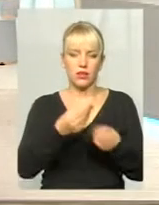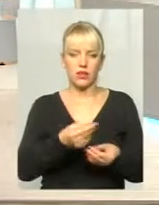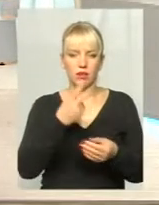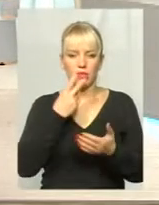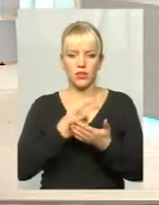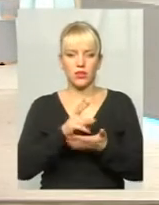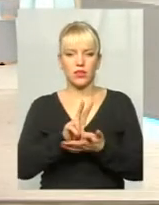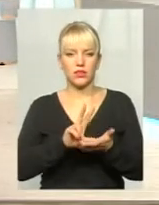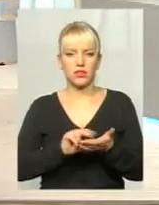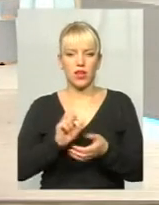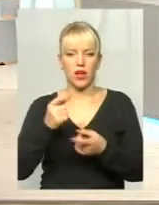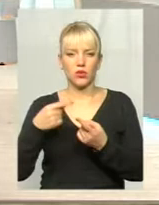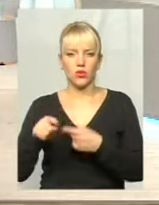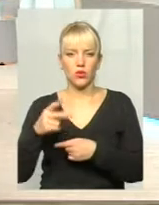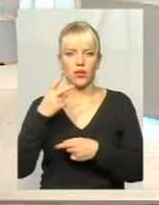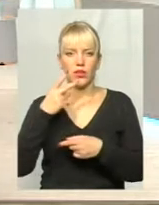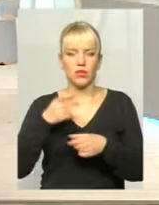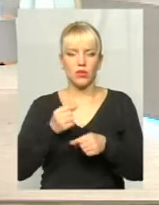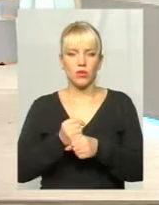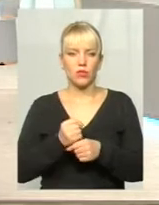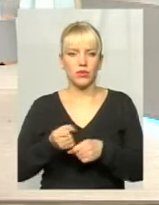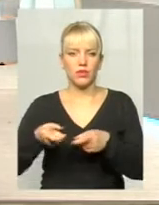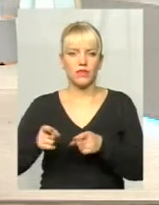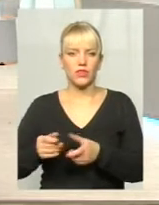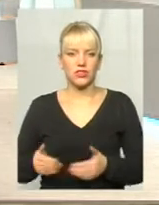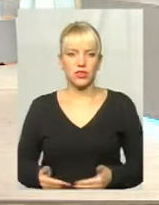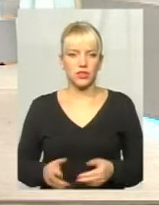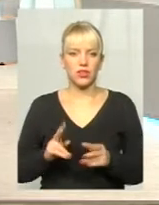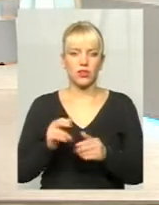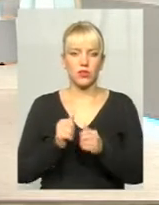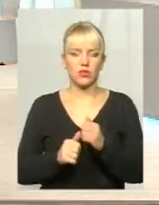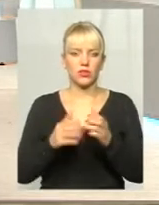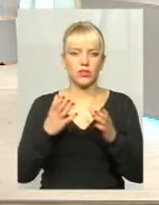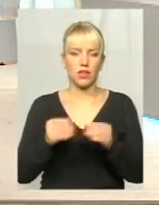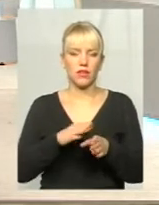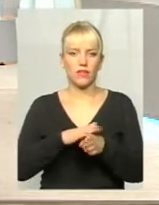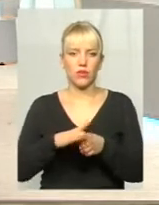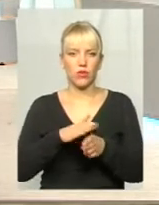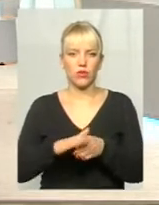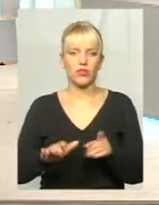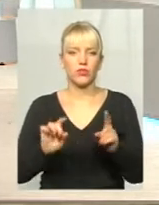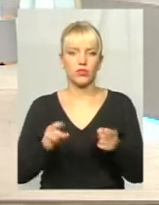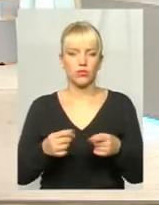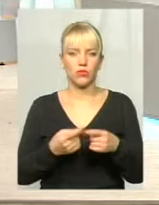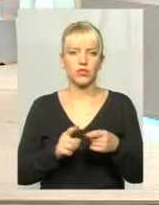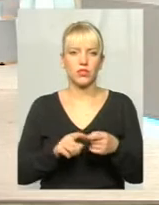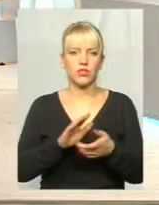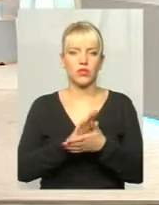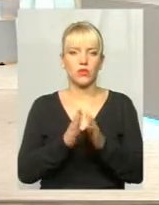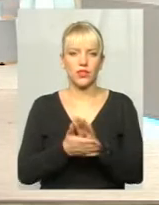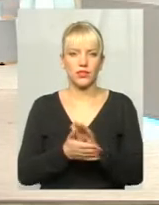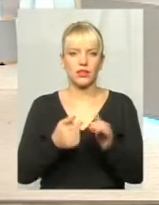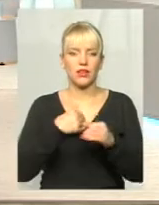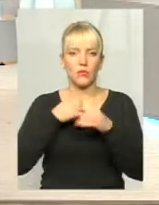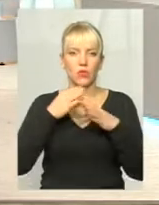друге діло зробити в реальності, кожен день, як би мовити, виконувати. Тому в даній ситуації я не